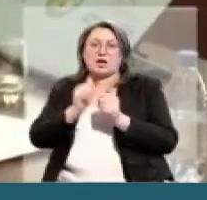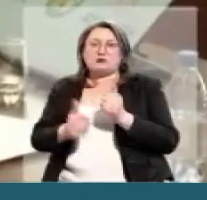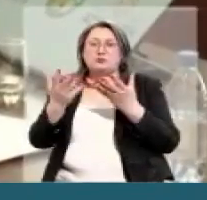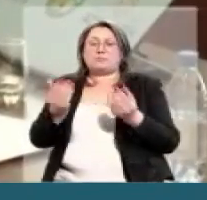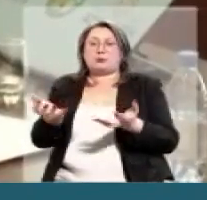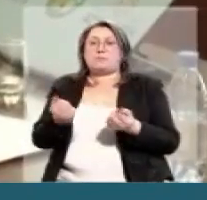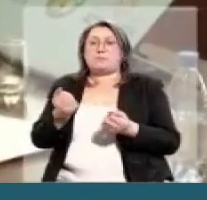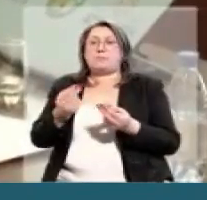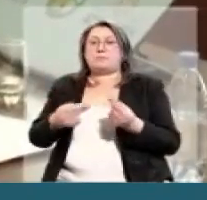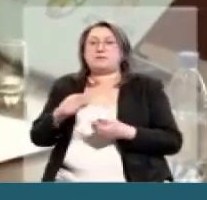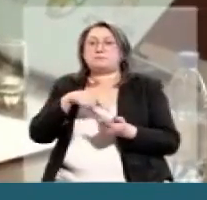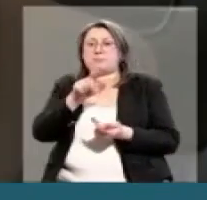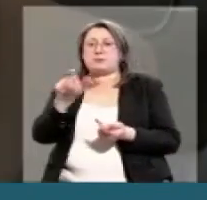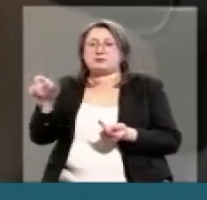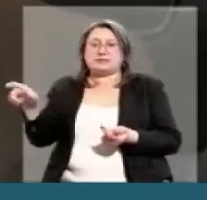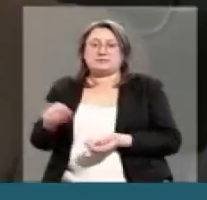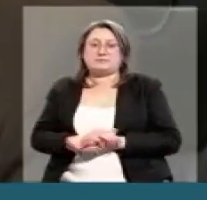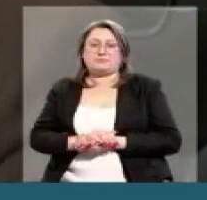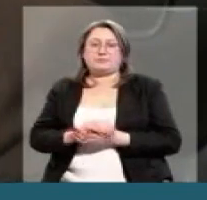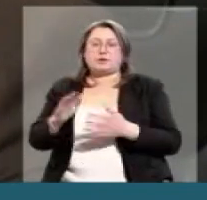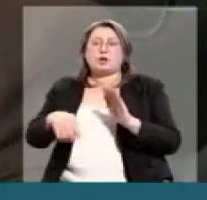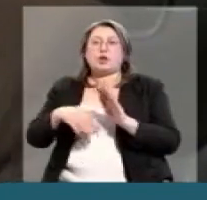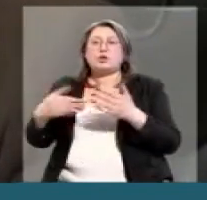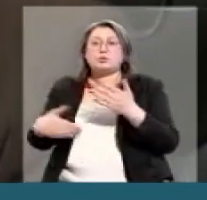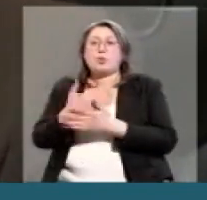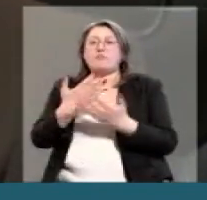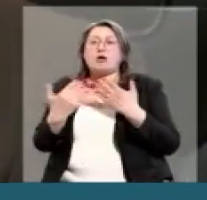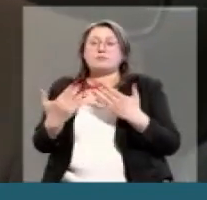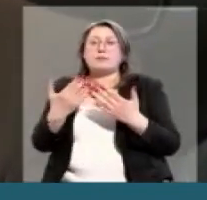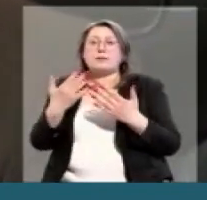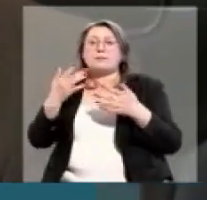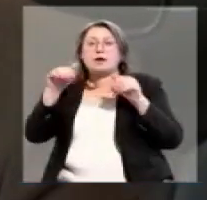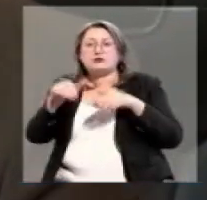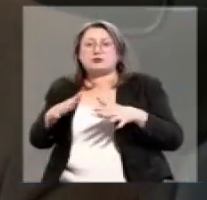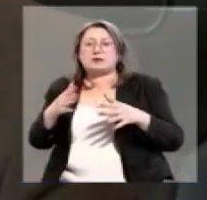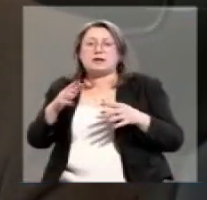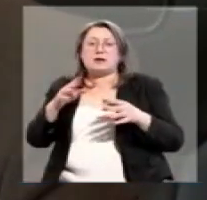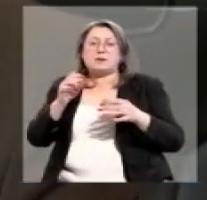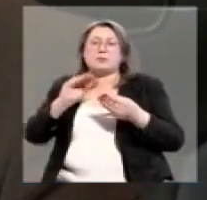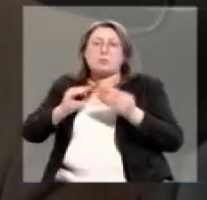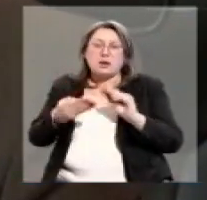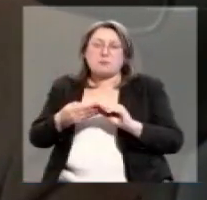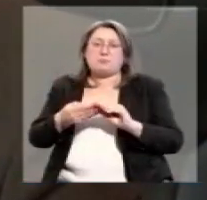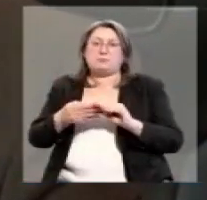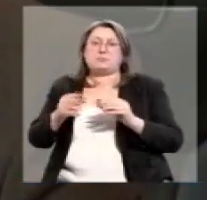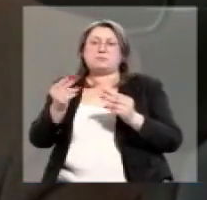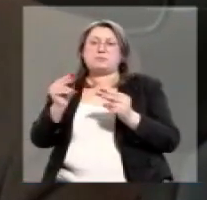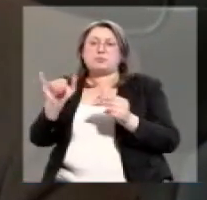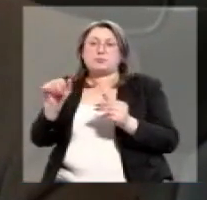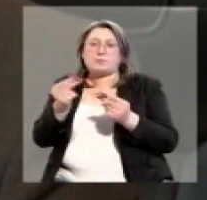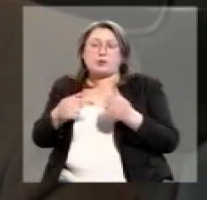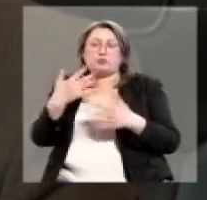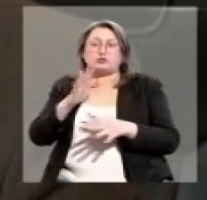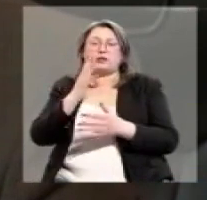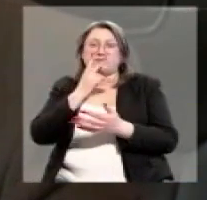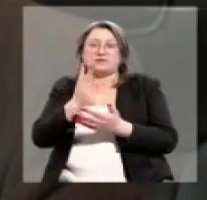приемы предпринимателей. Совершенно новый подход службы превенции агентства Республики Казахстан к насущным проблемам предпринимателей уже